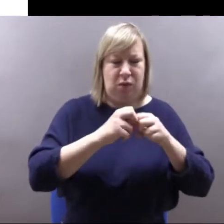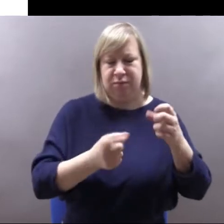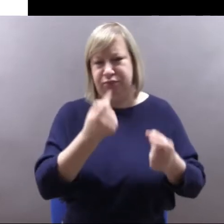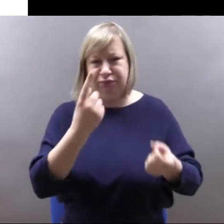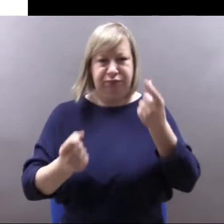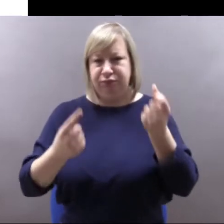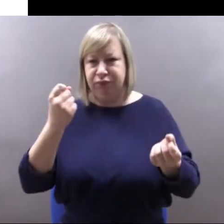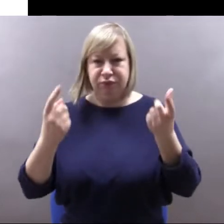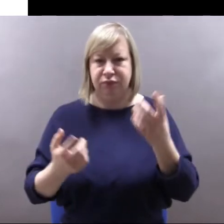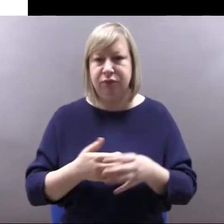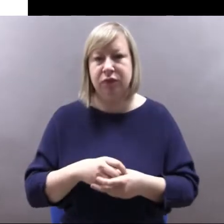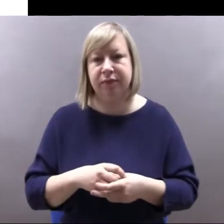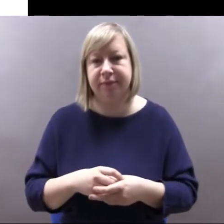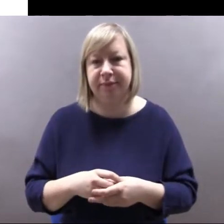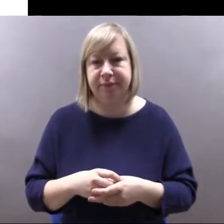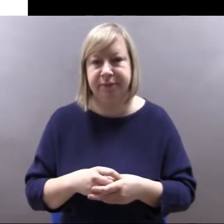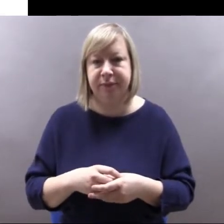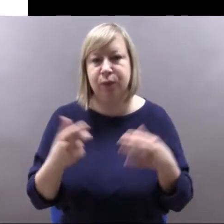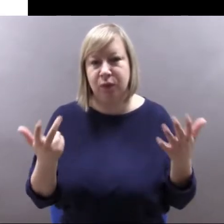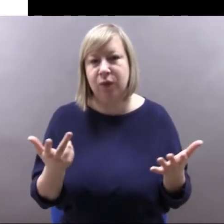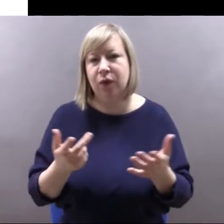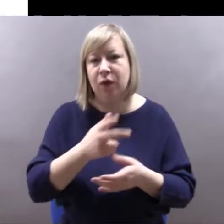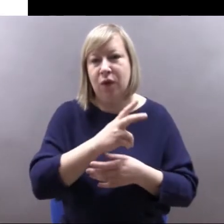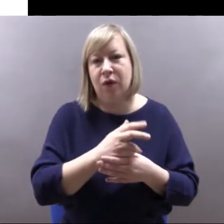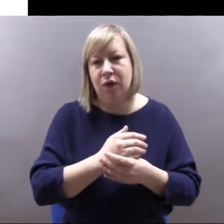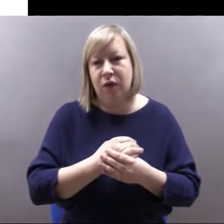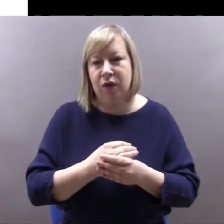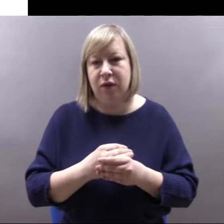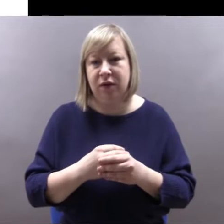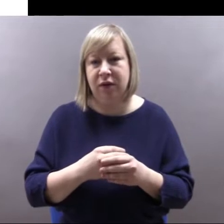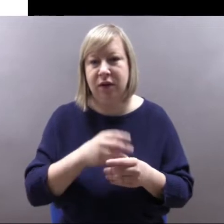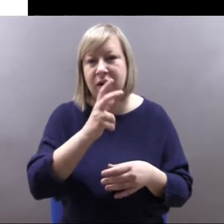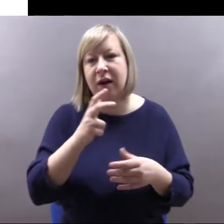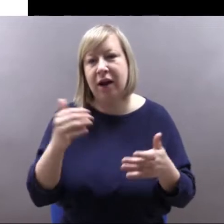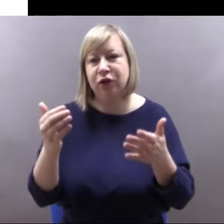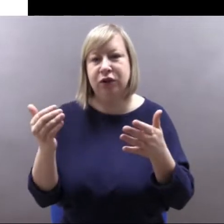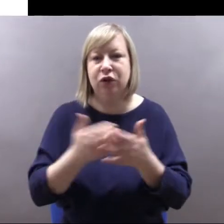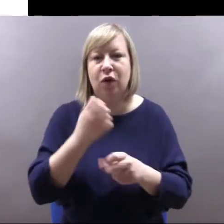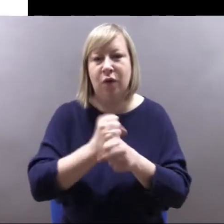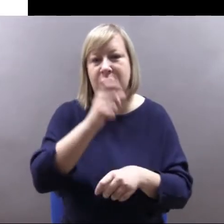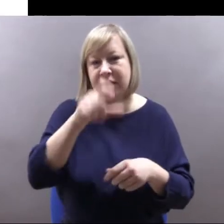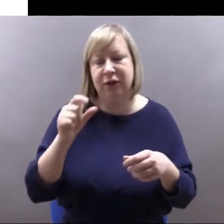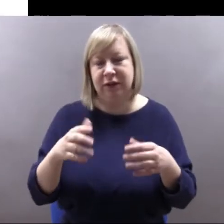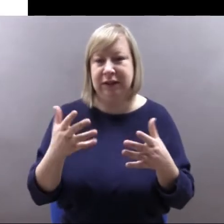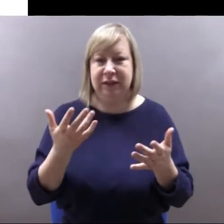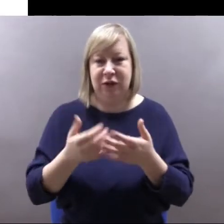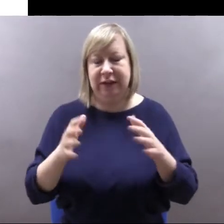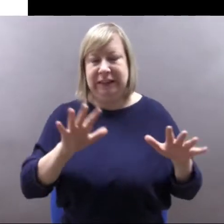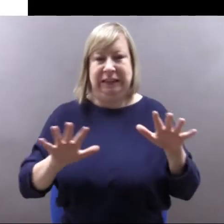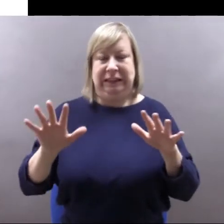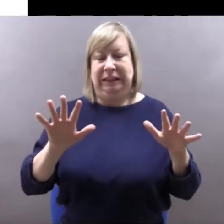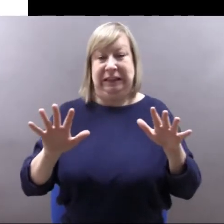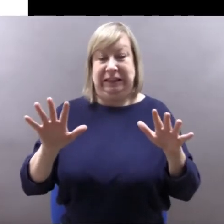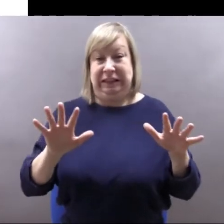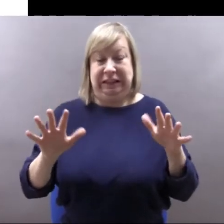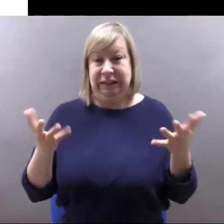brać pod uwagę, że nasz gość muzealny też się w nich może zgubić. Stąd też to rozwiązanie na mapę,